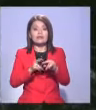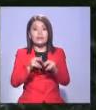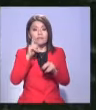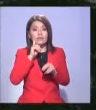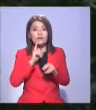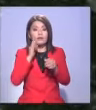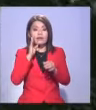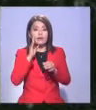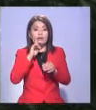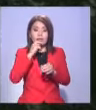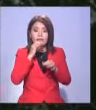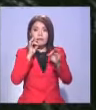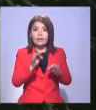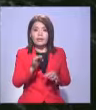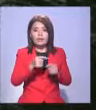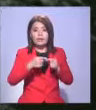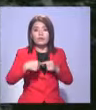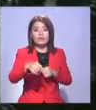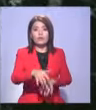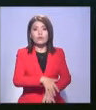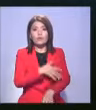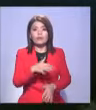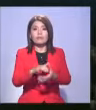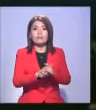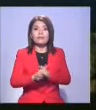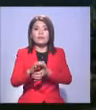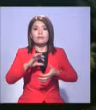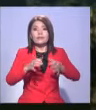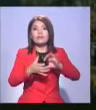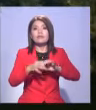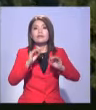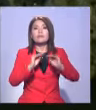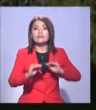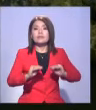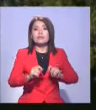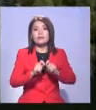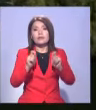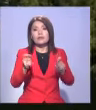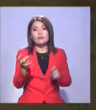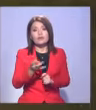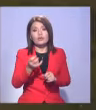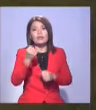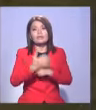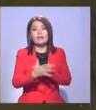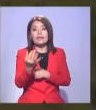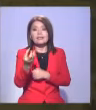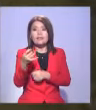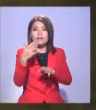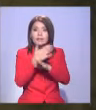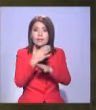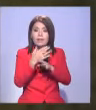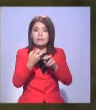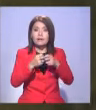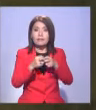тиімді пайдалану үшін ұзақ мерзімді әрі орнықты аймақтық ынтымақтастық механизмін құру қажеттігін айтты. Бұдан бөлек Орталық Азия елдерінің климат